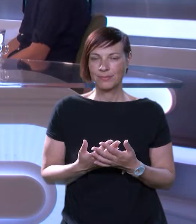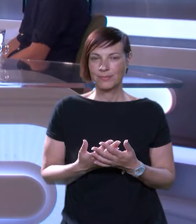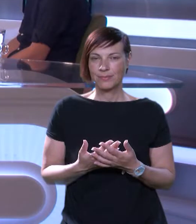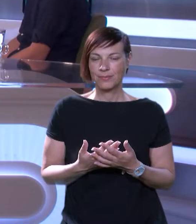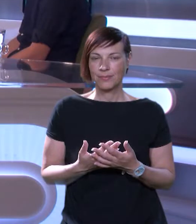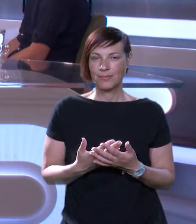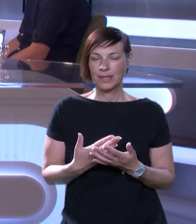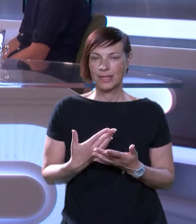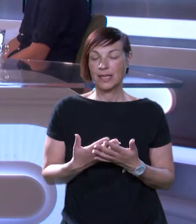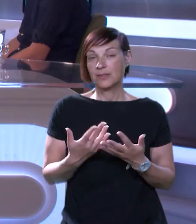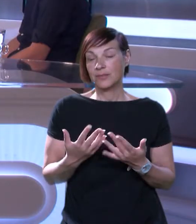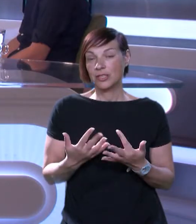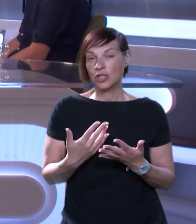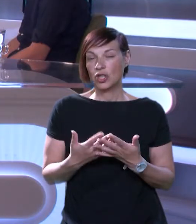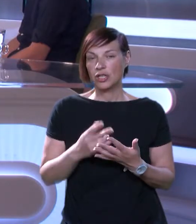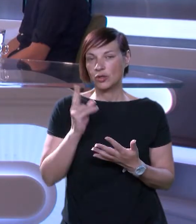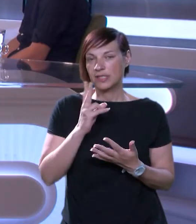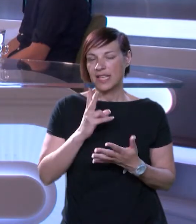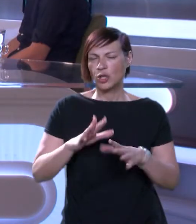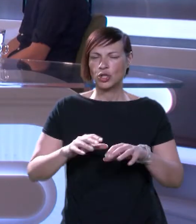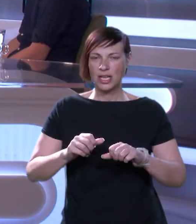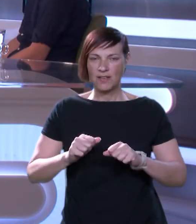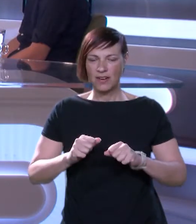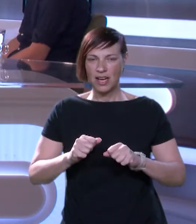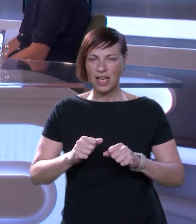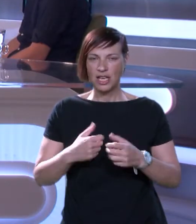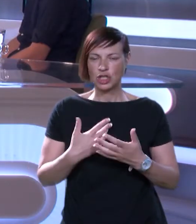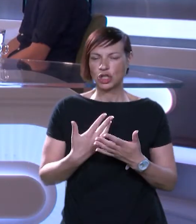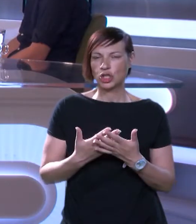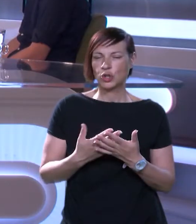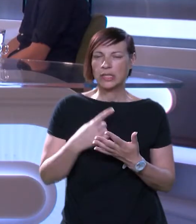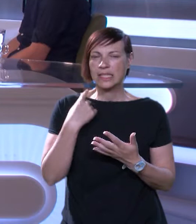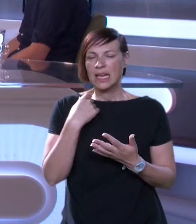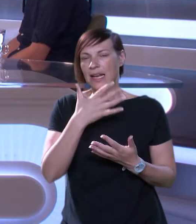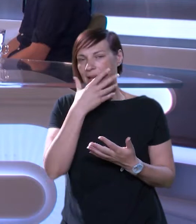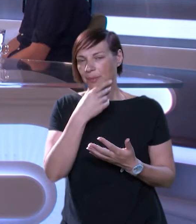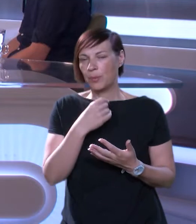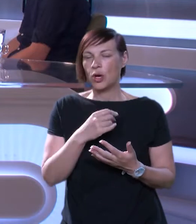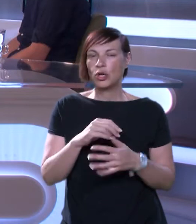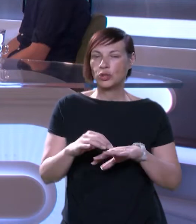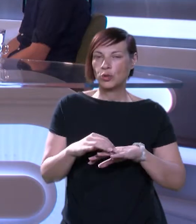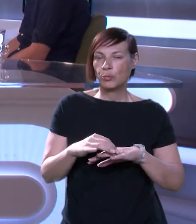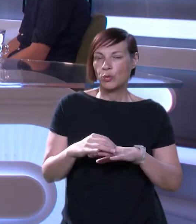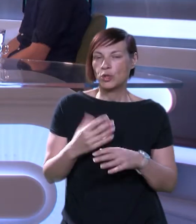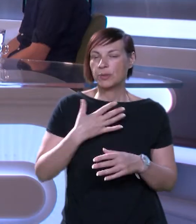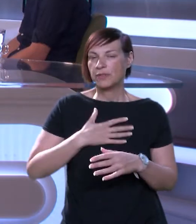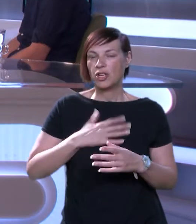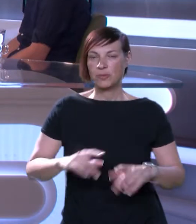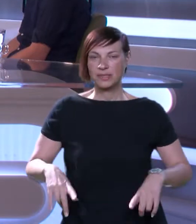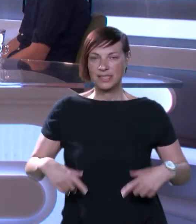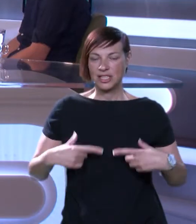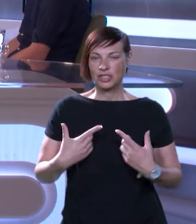da je ona ipak, koliko je zaluđena vlašću i svojim seksipilom, ljepotom, mužom, voljom za